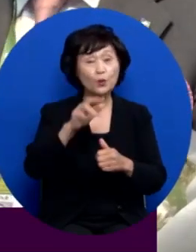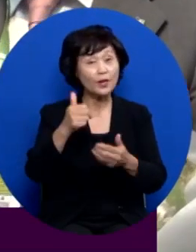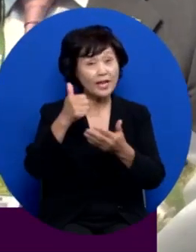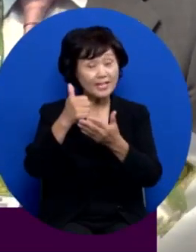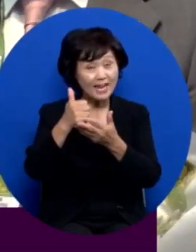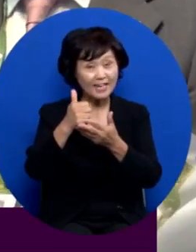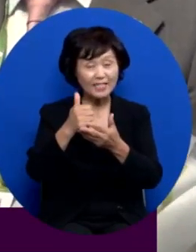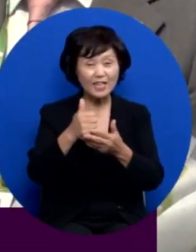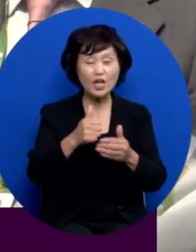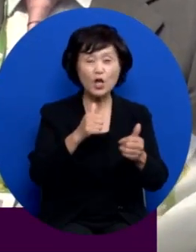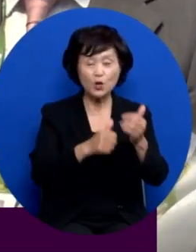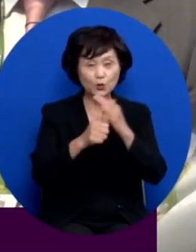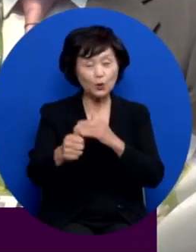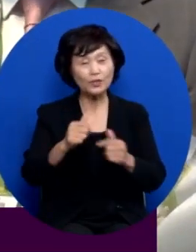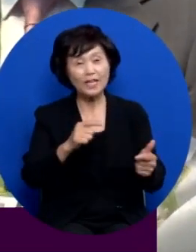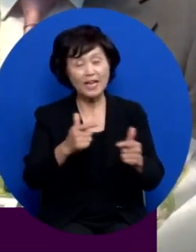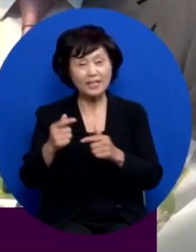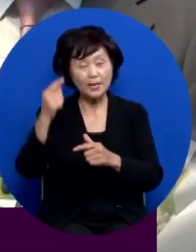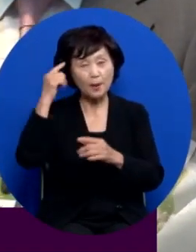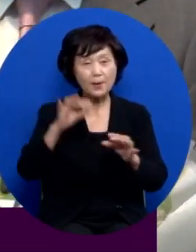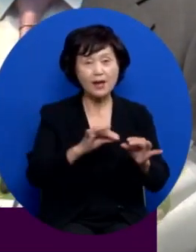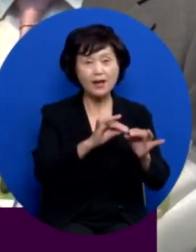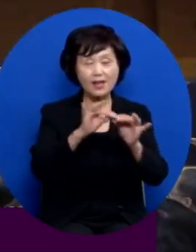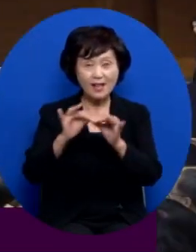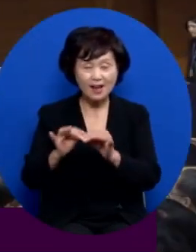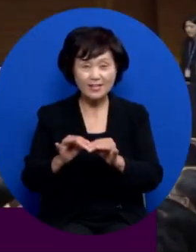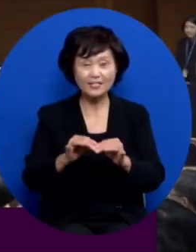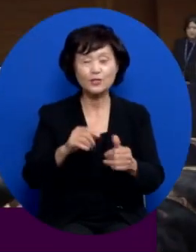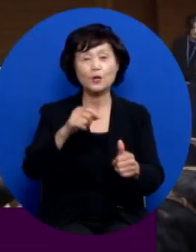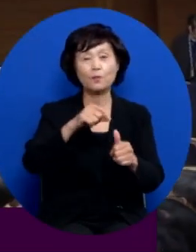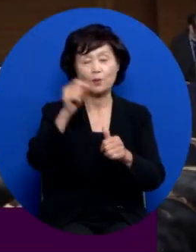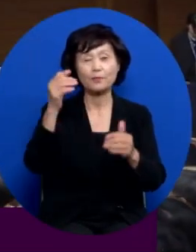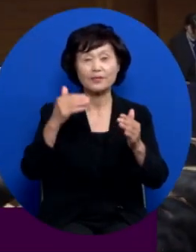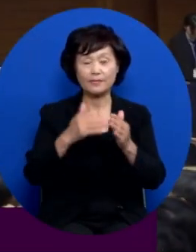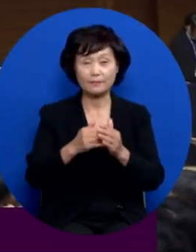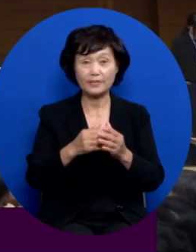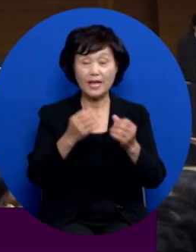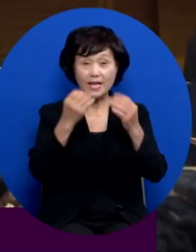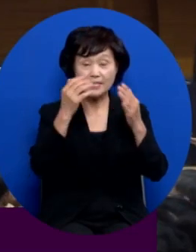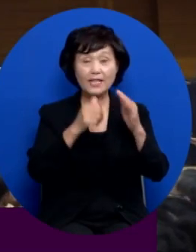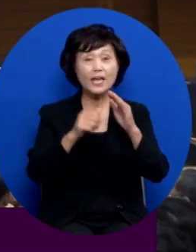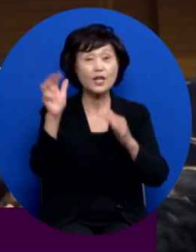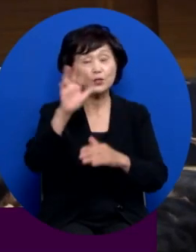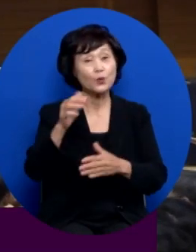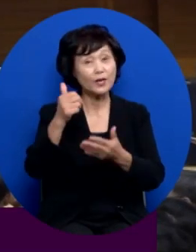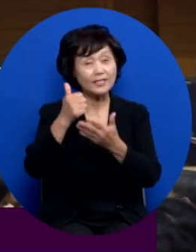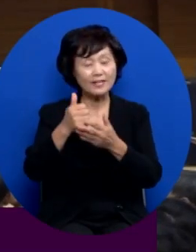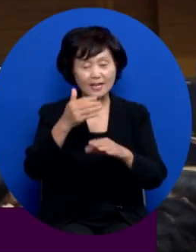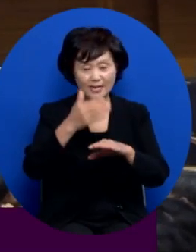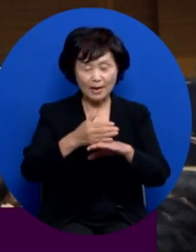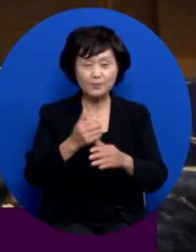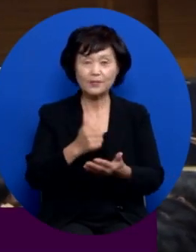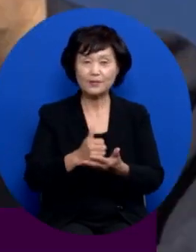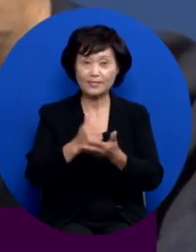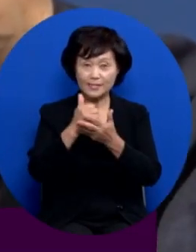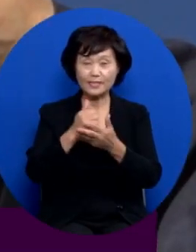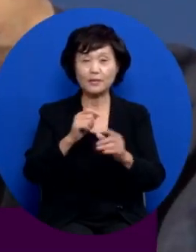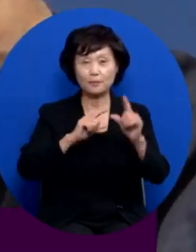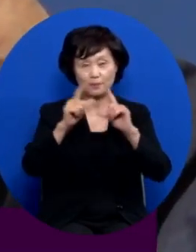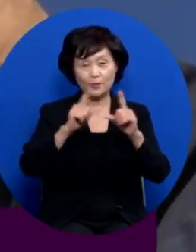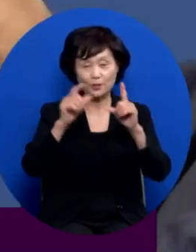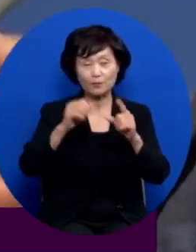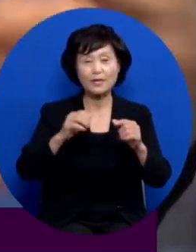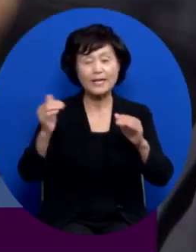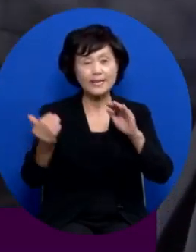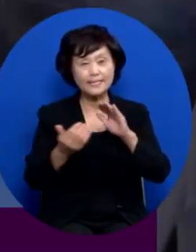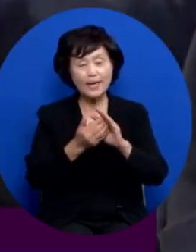총대들의 만장일치 박수 속에 선출됐습니다. 오정호 신임 총회장은 감사와 섬김의 정신으로 명품 총회를